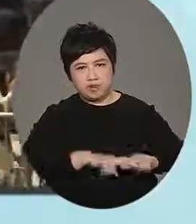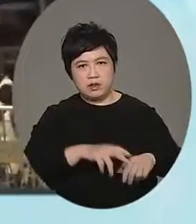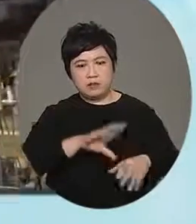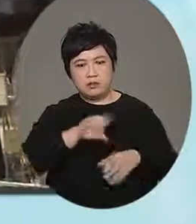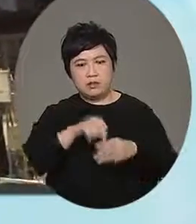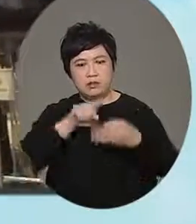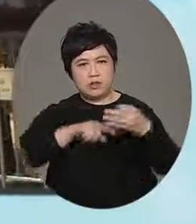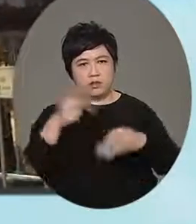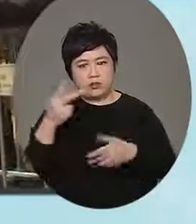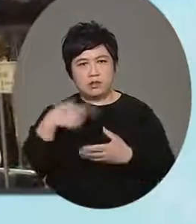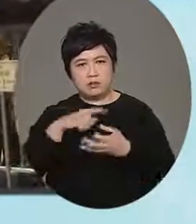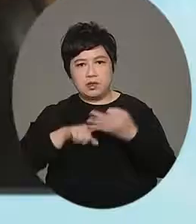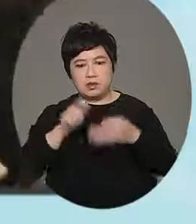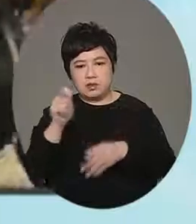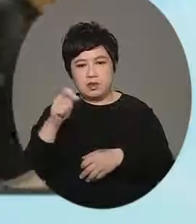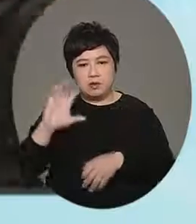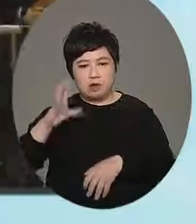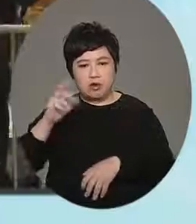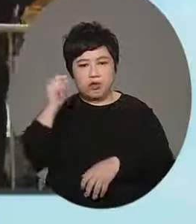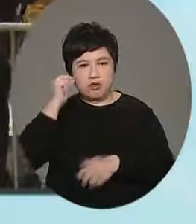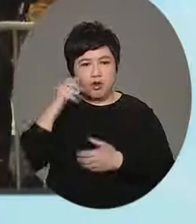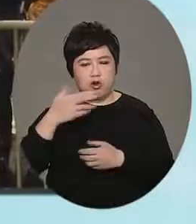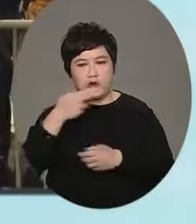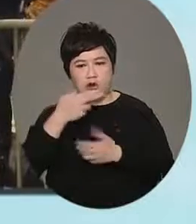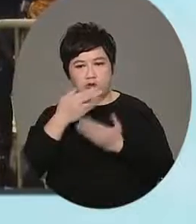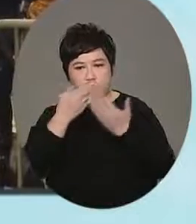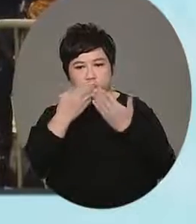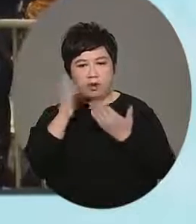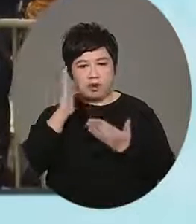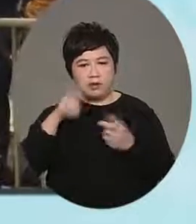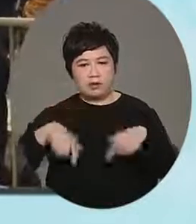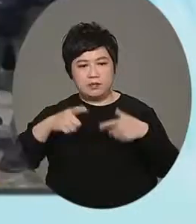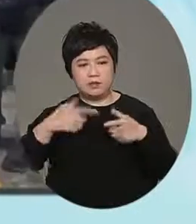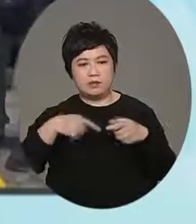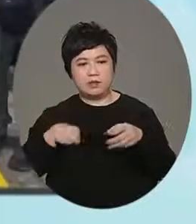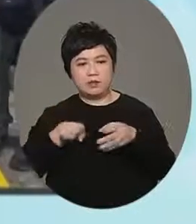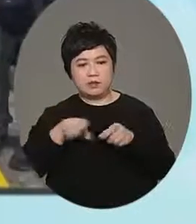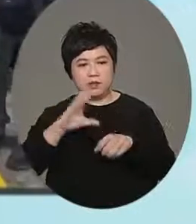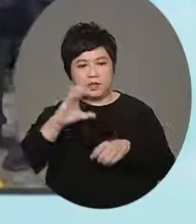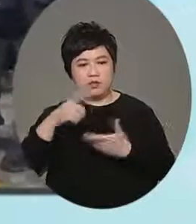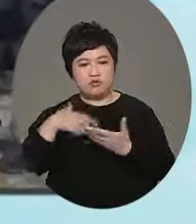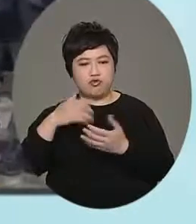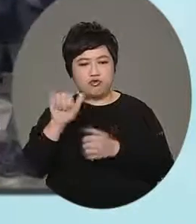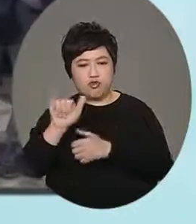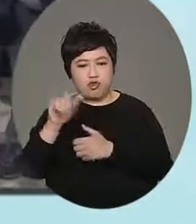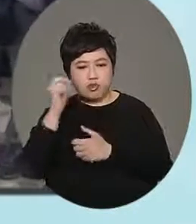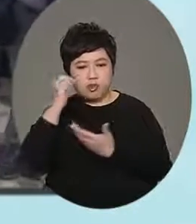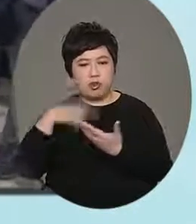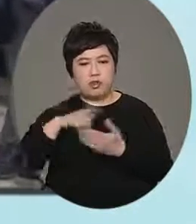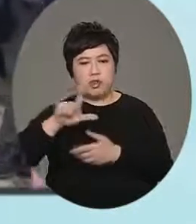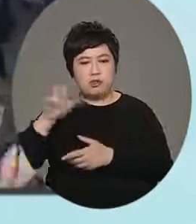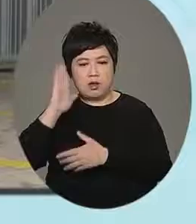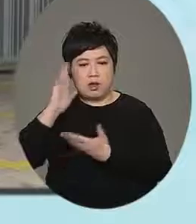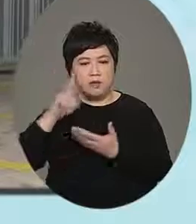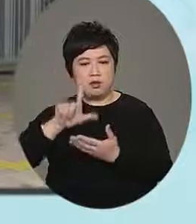括郭家麒、谭文浩、黄碧云、何启明、林景林、郑达雄、杨雪莹、刘伟聪、李宇